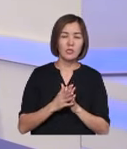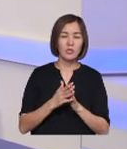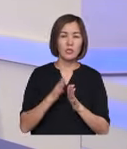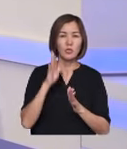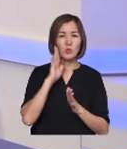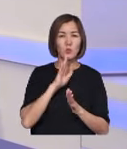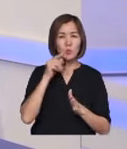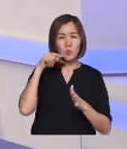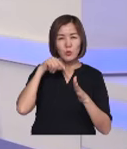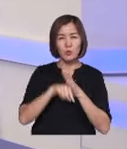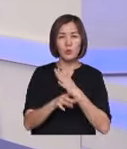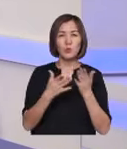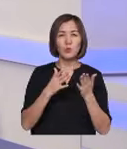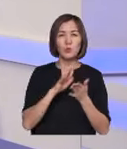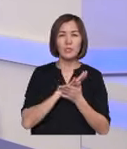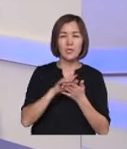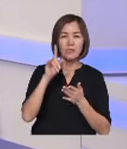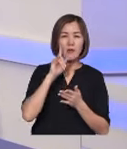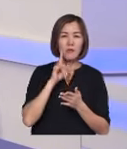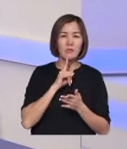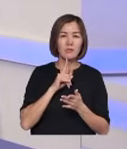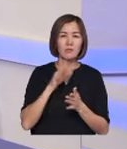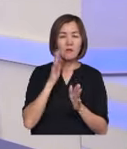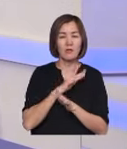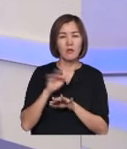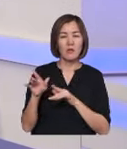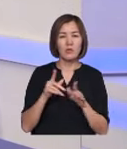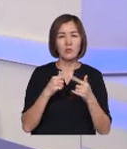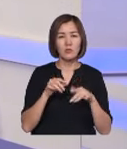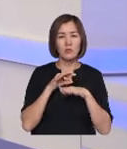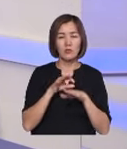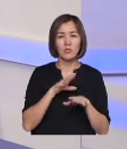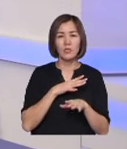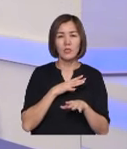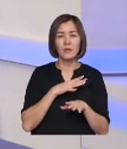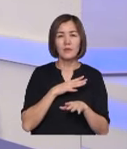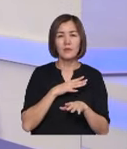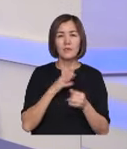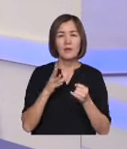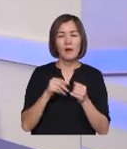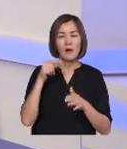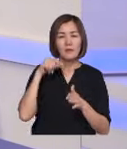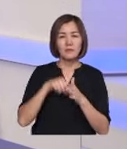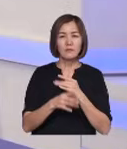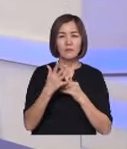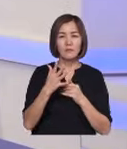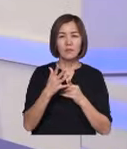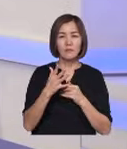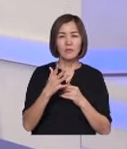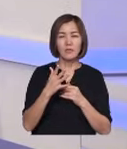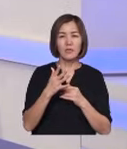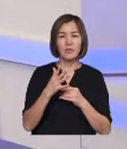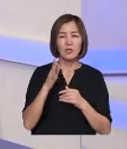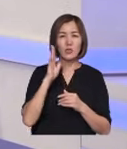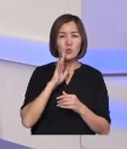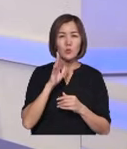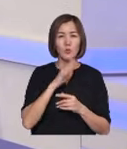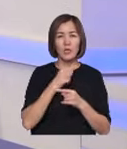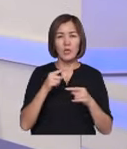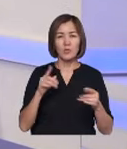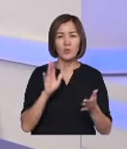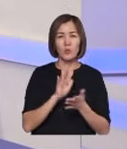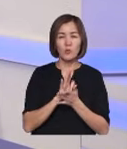суасты тазалық жұмысы Таза Қазақстан экологиялық акциясы аясында жүргізілді. Сүңгуірлер 5 метр тереңдікке түсіп, көл суын түрлі